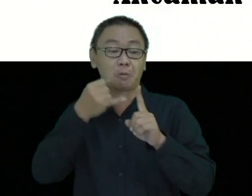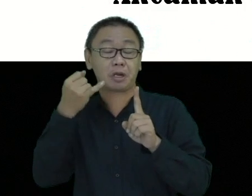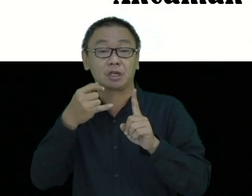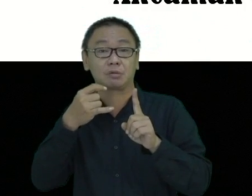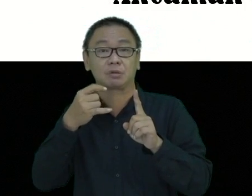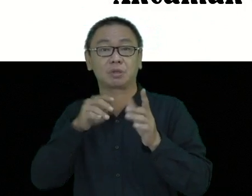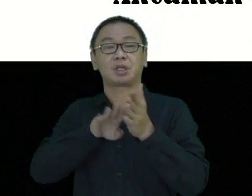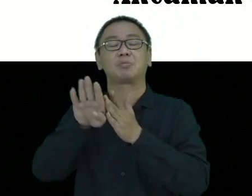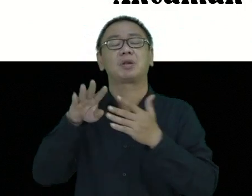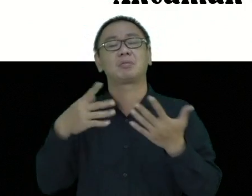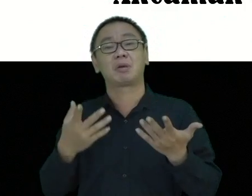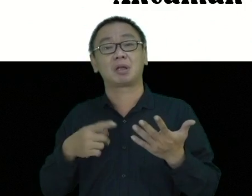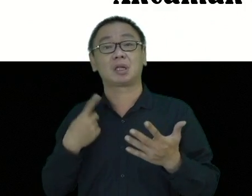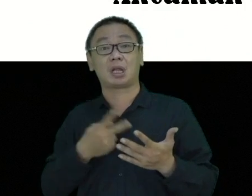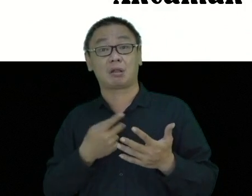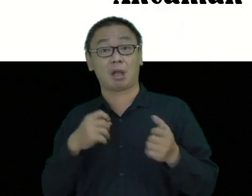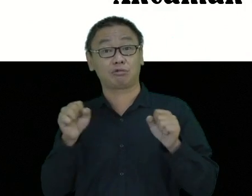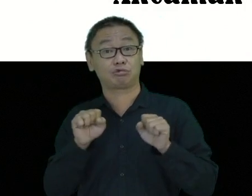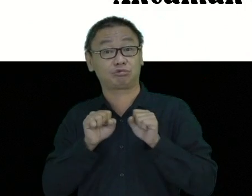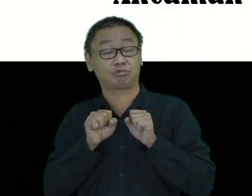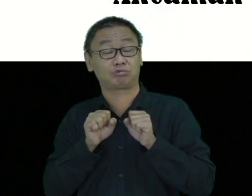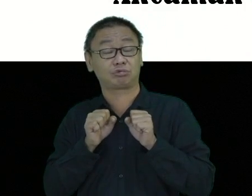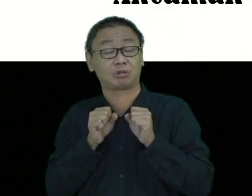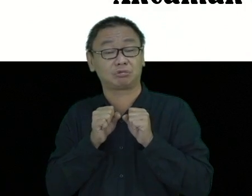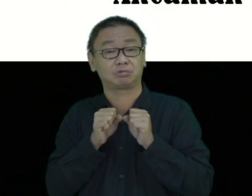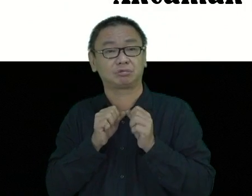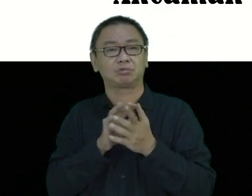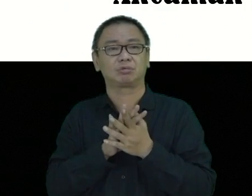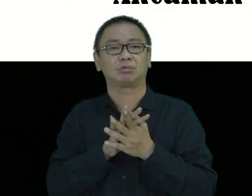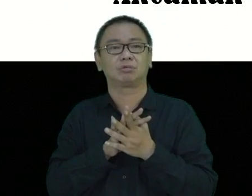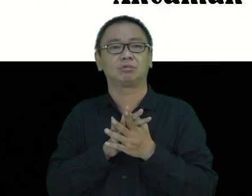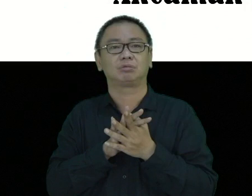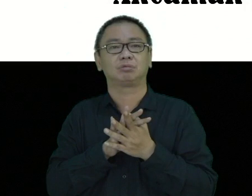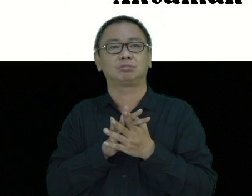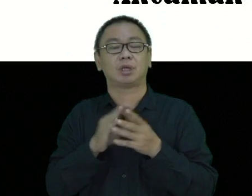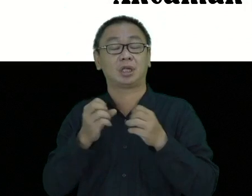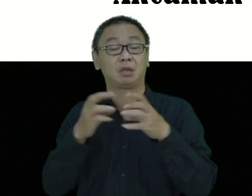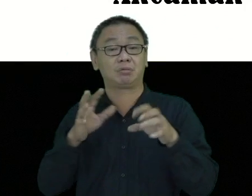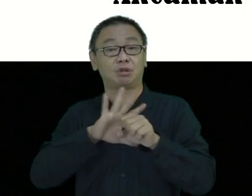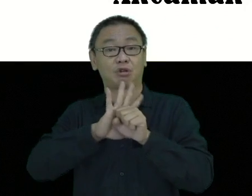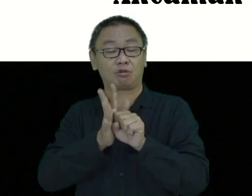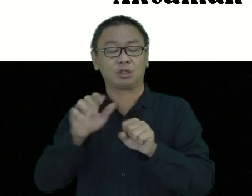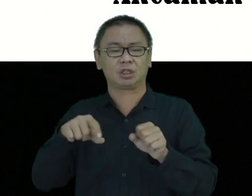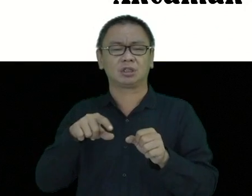Ya, wabah pandemik COVID-19 ini juga sesuatu yang tidak pasti.